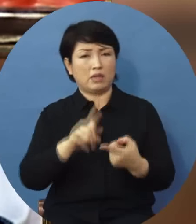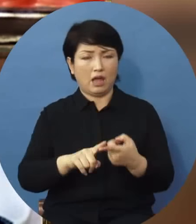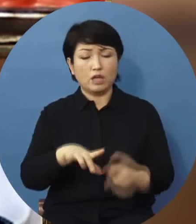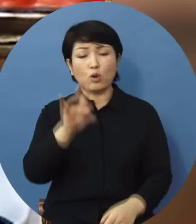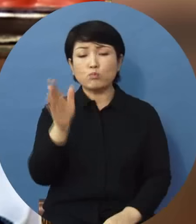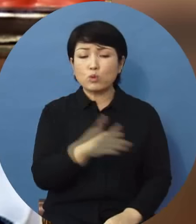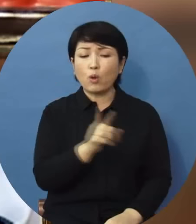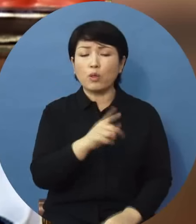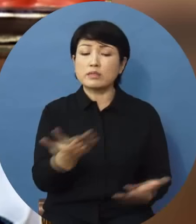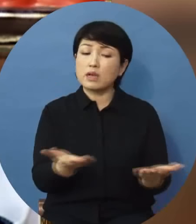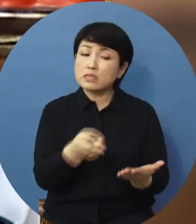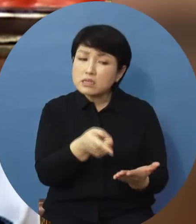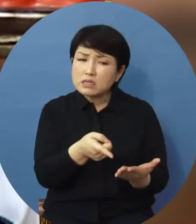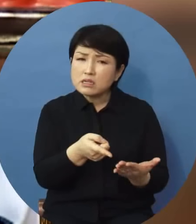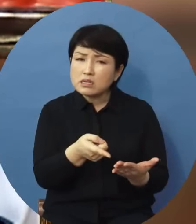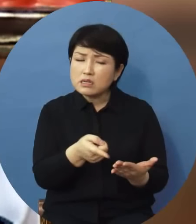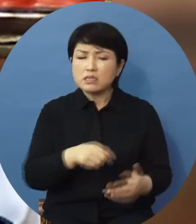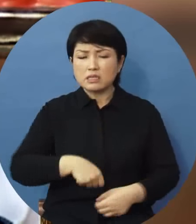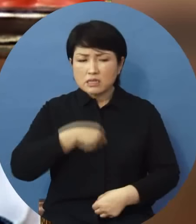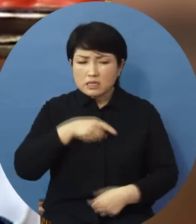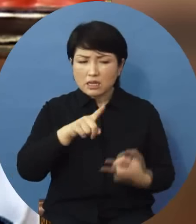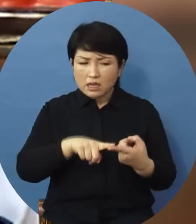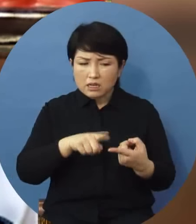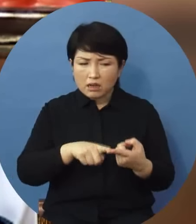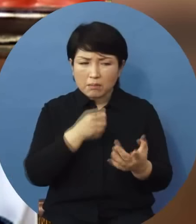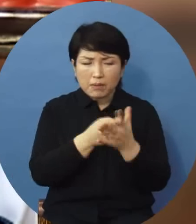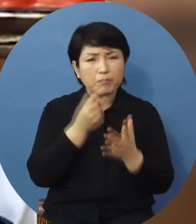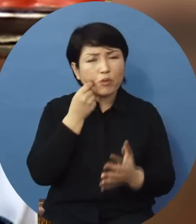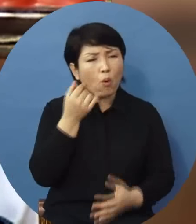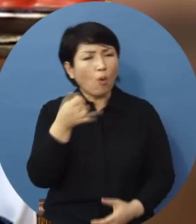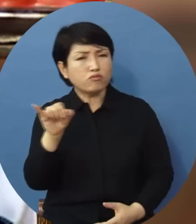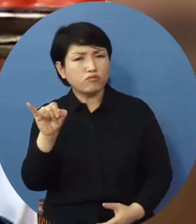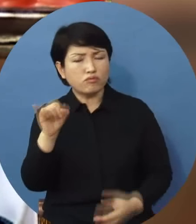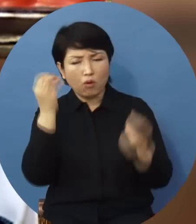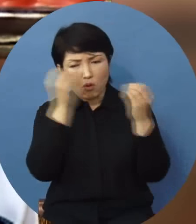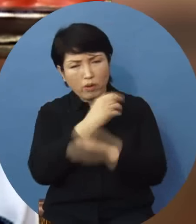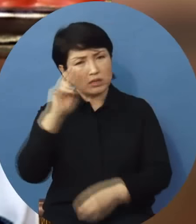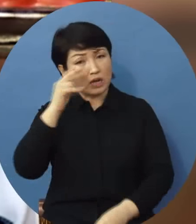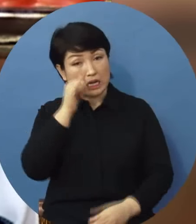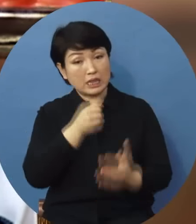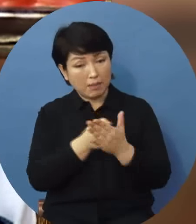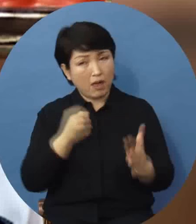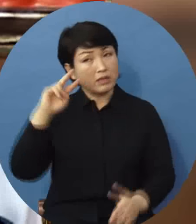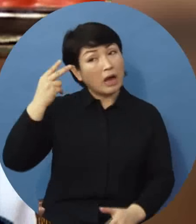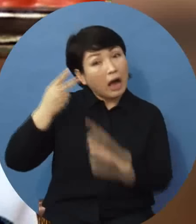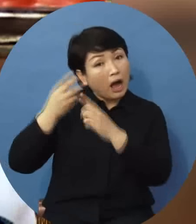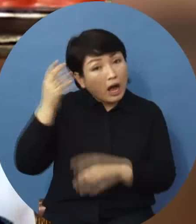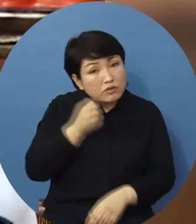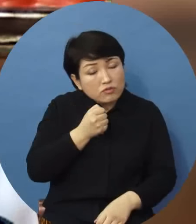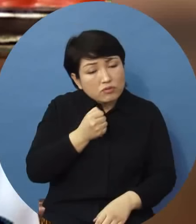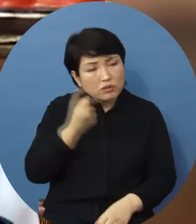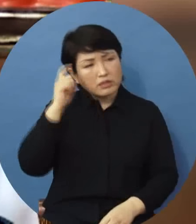처음부터 어떤 사실 파악에 오류가 생기니까 그 오류에 기초해서 사고를